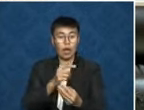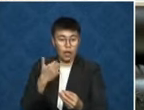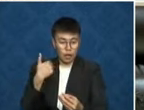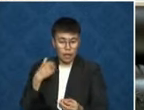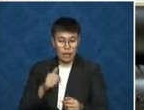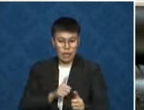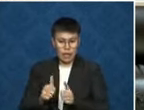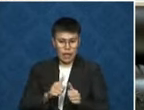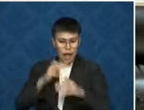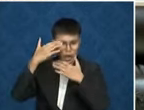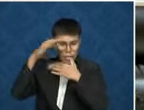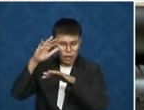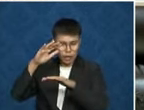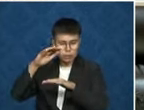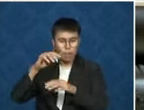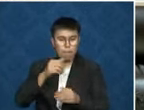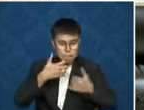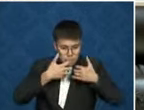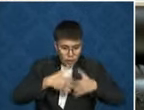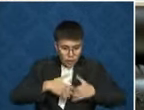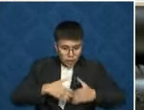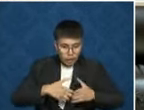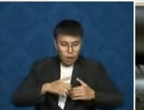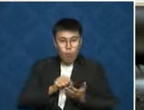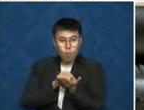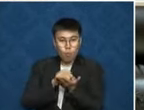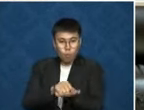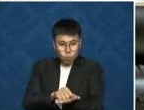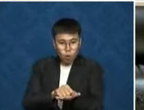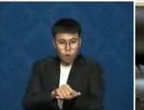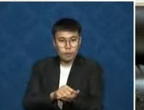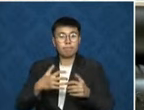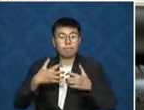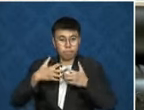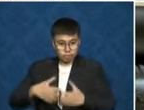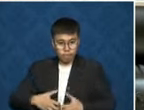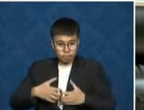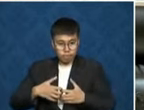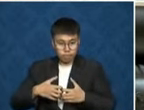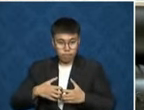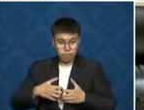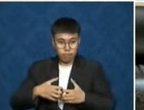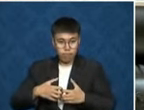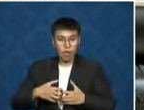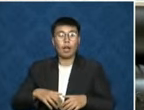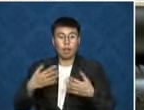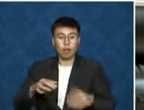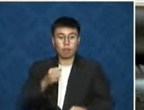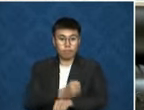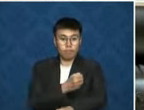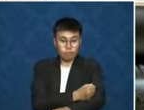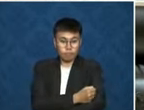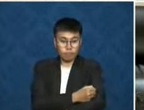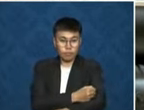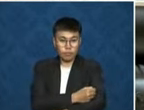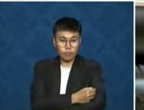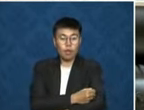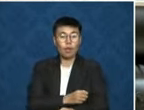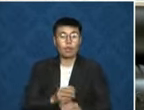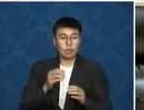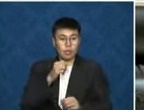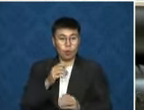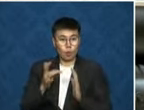ศไม่ว่าจะเป็นภาคการผลิตภาคการบริการภาคอุตสาหกรรมและแม้กระทั่งตลาดแรงงานค่ะรวมถึงการพัฒนา